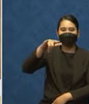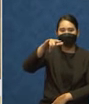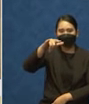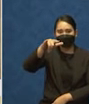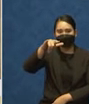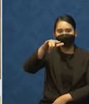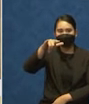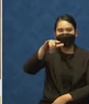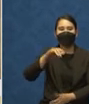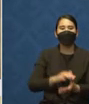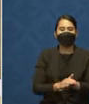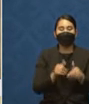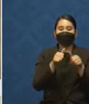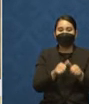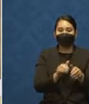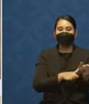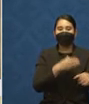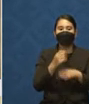ำกว่า30ปีครับ